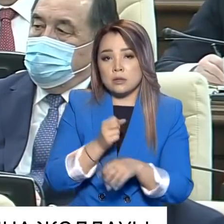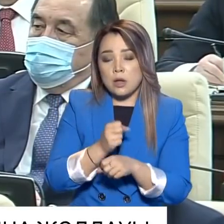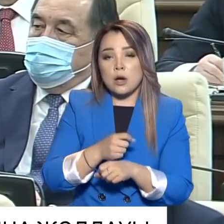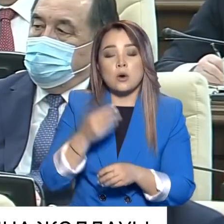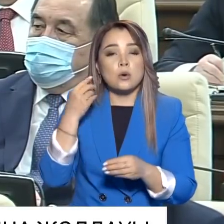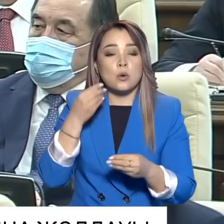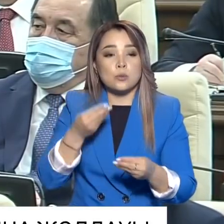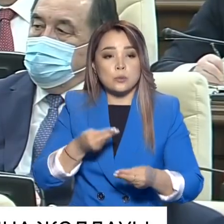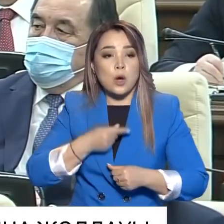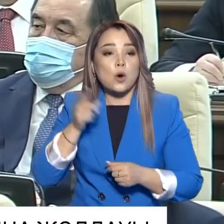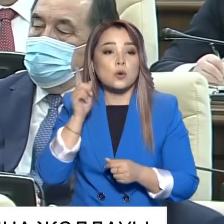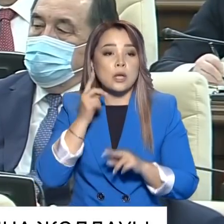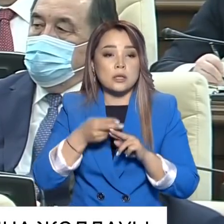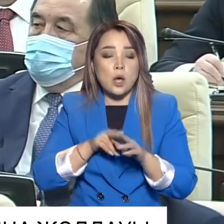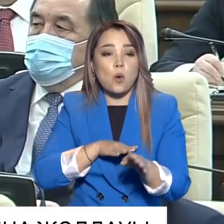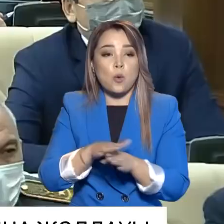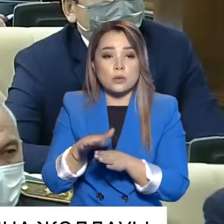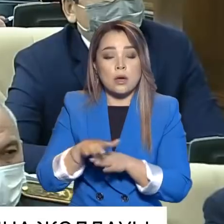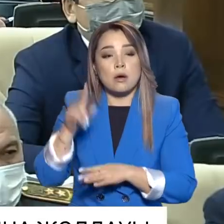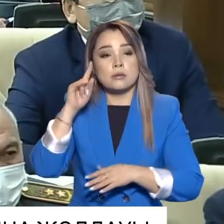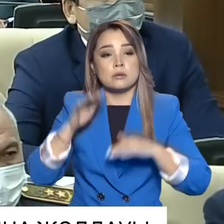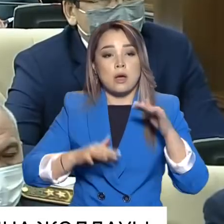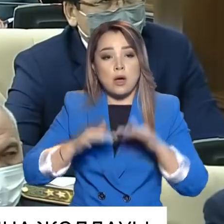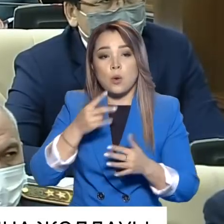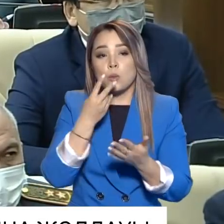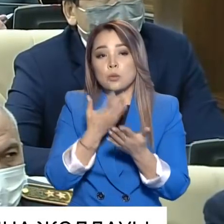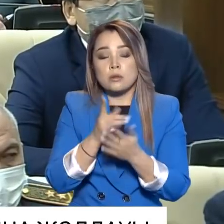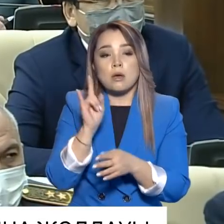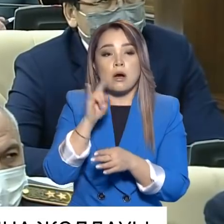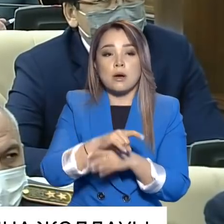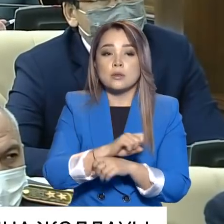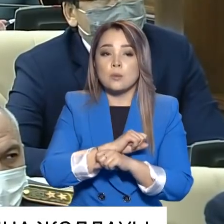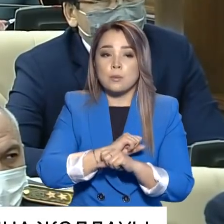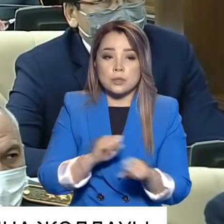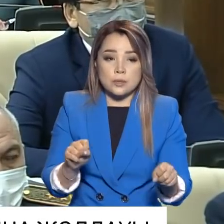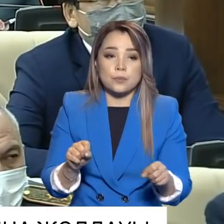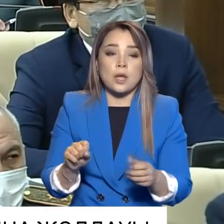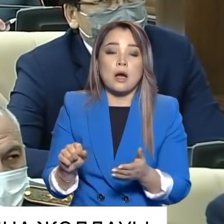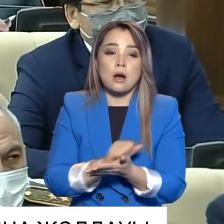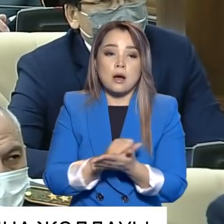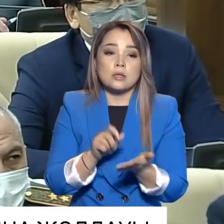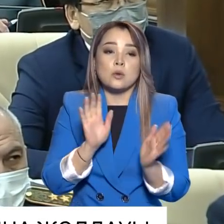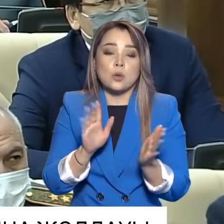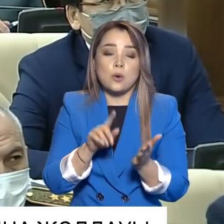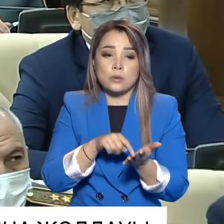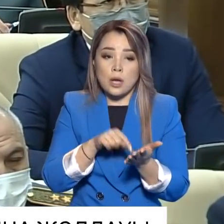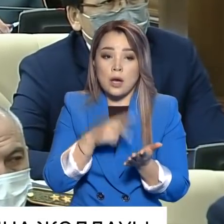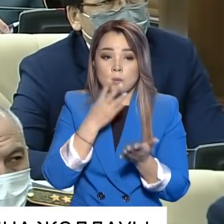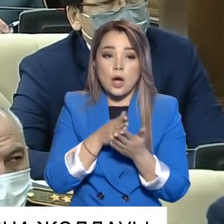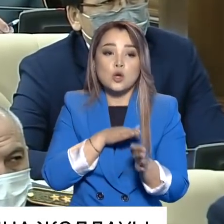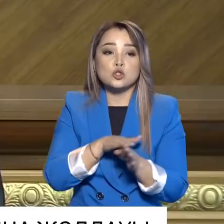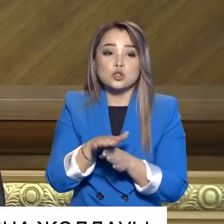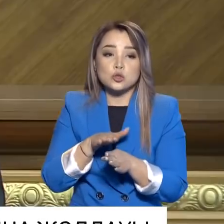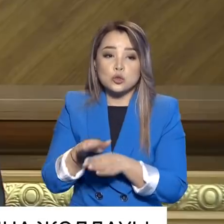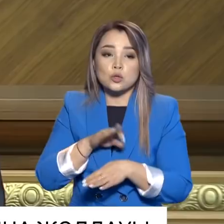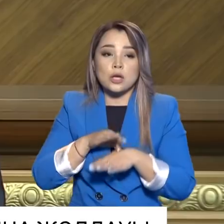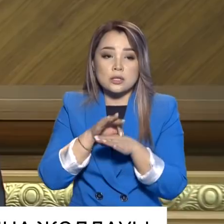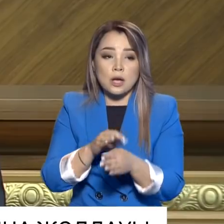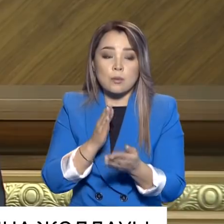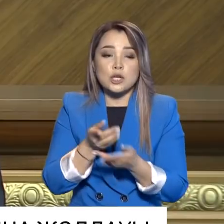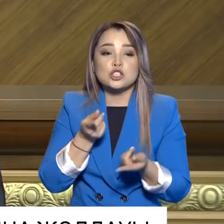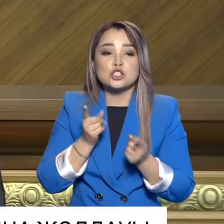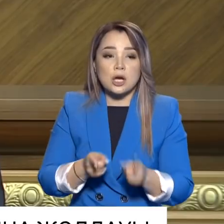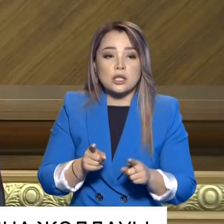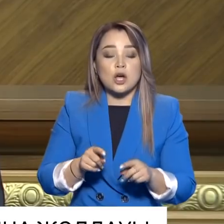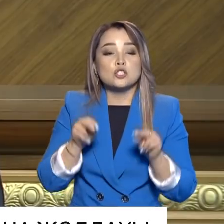орындалуы екіталай. Күмәнді көрсеткіштерге алданбаймыз. Қағаз бетінде ғана жүзеге асырылған, бірақ